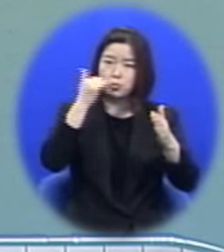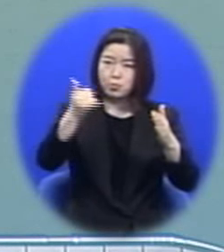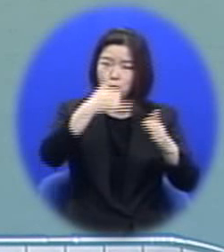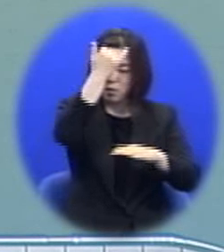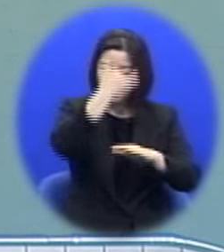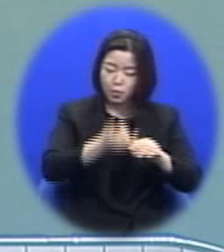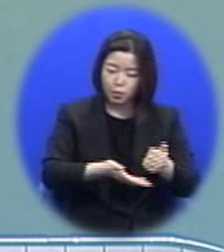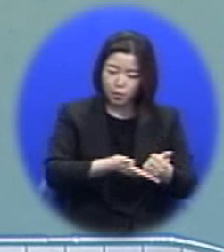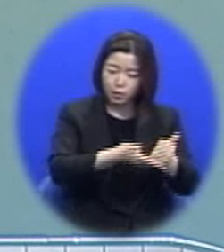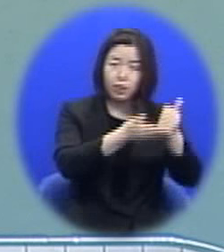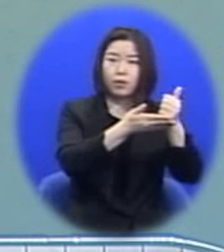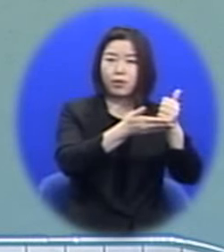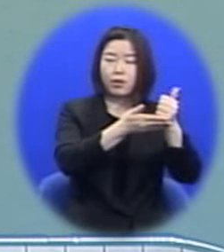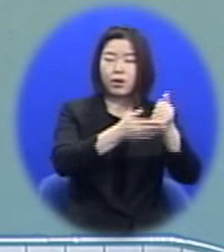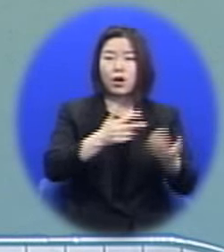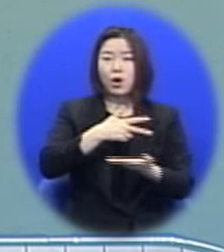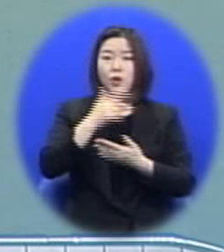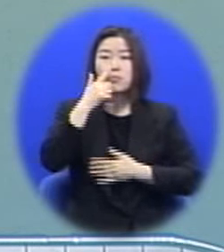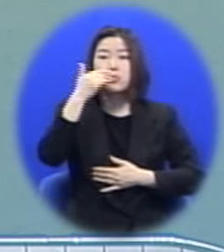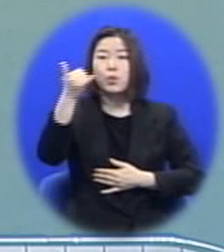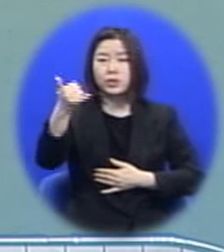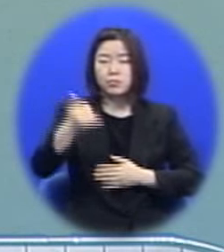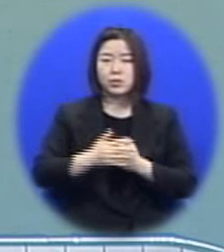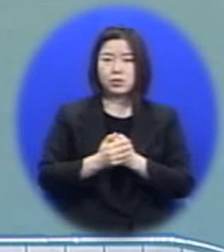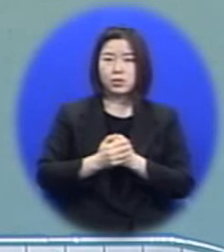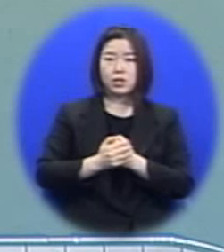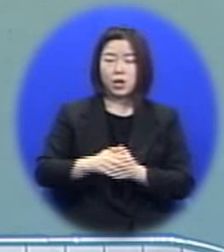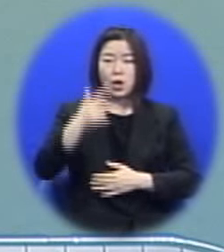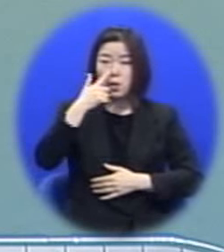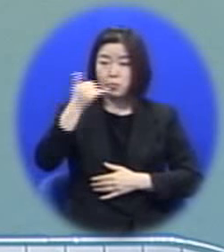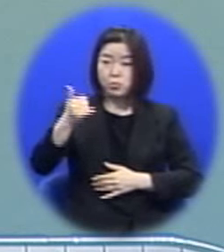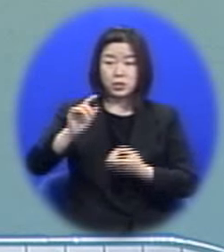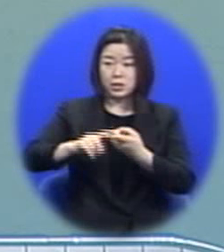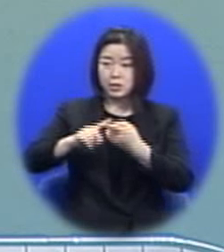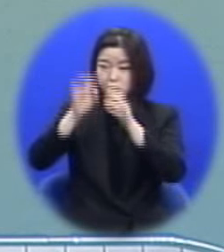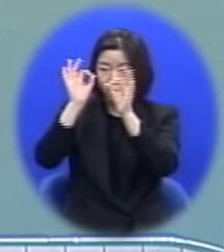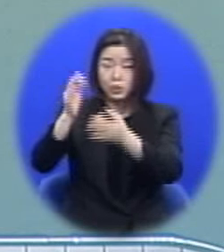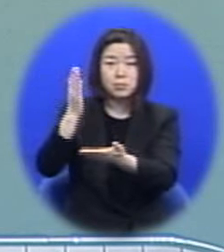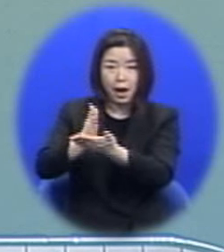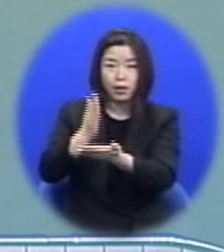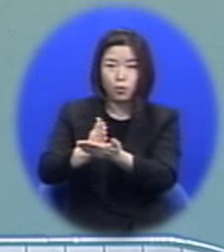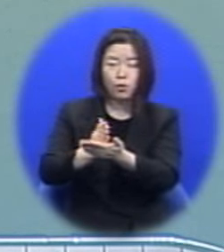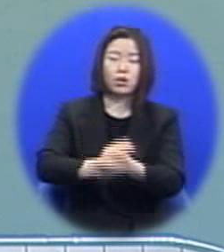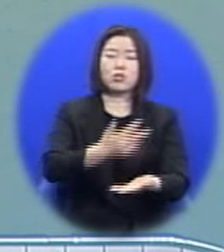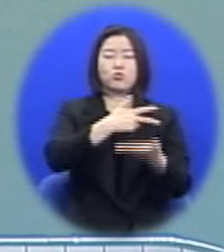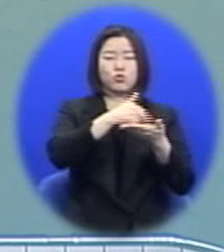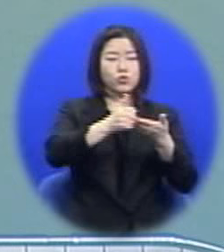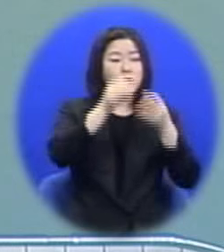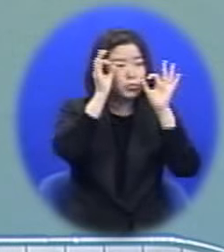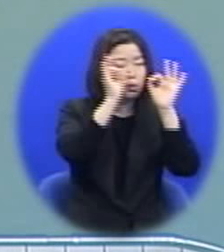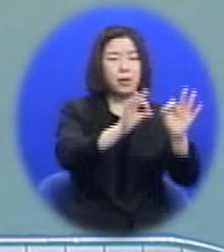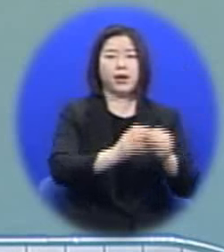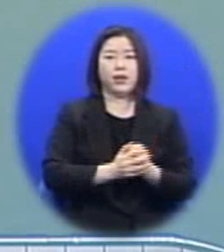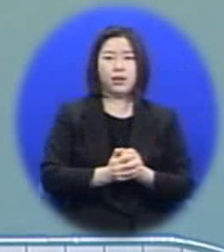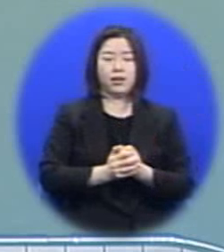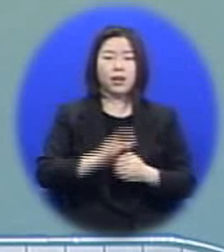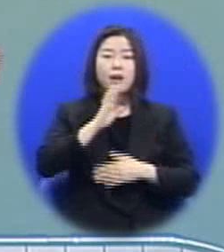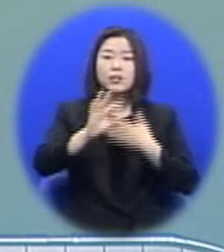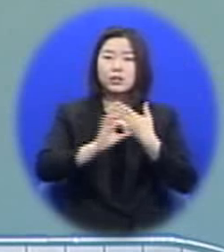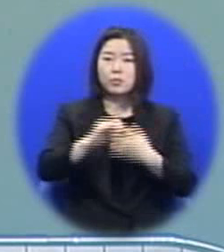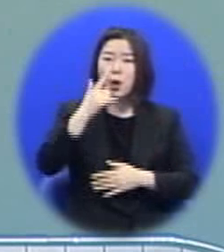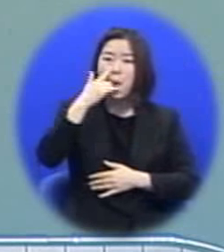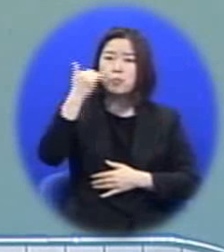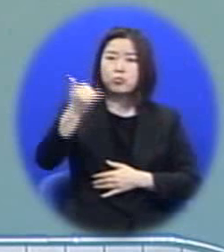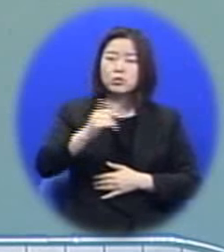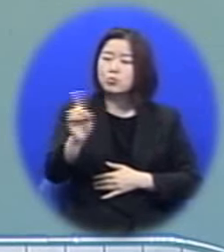공경하라. 부모님을 부모님으로 보지 말고 주님으로 보라는 거예요. 그러면 부모님이 어떤